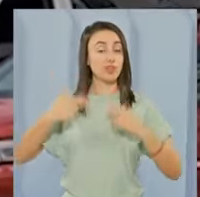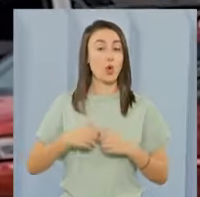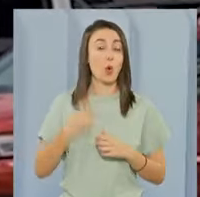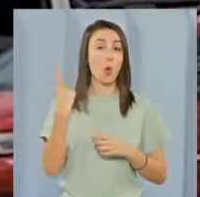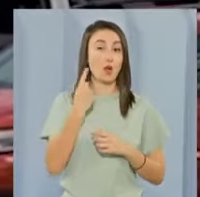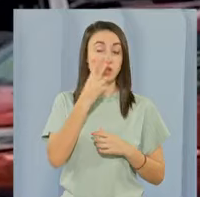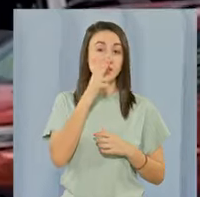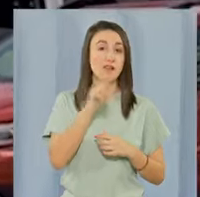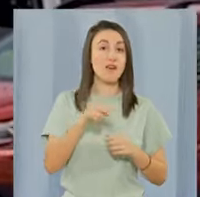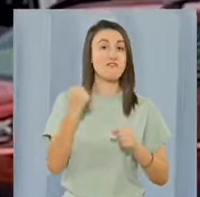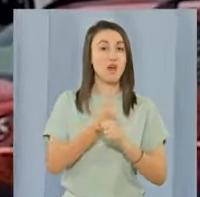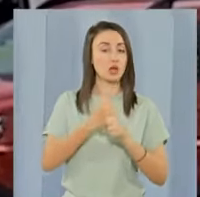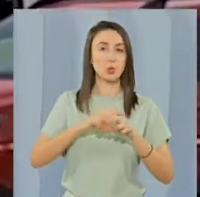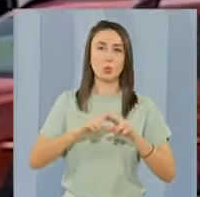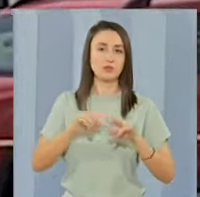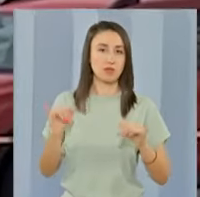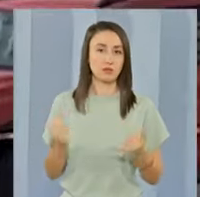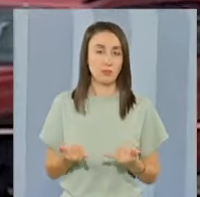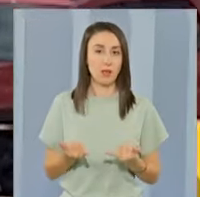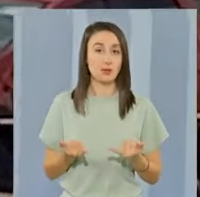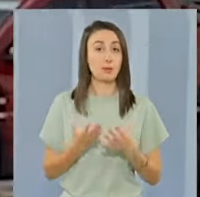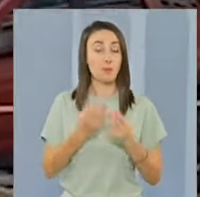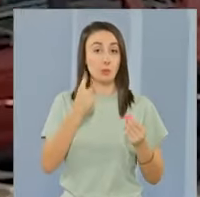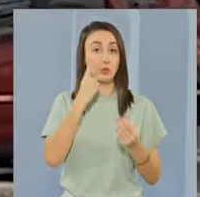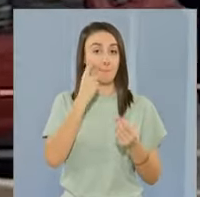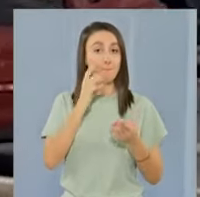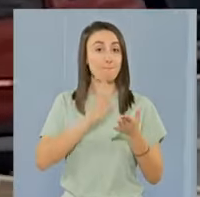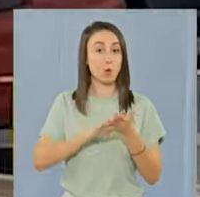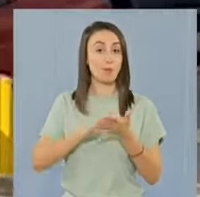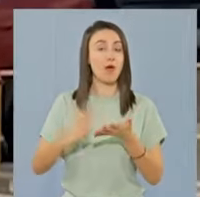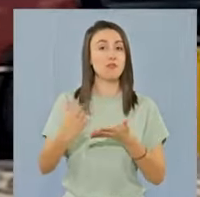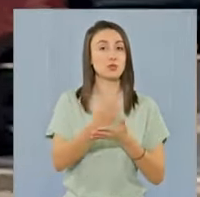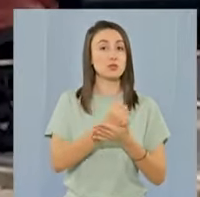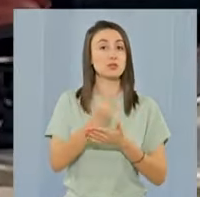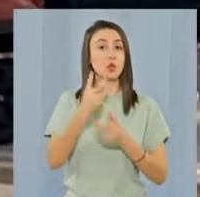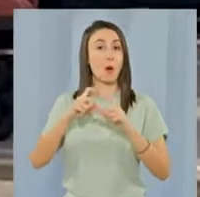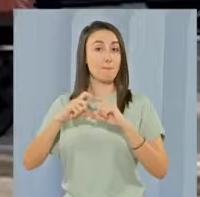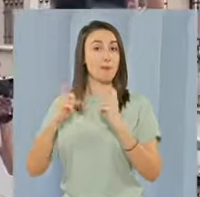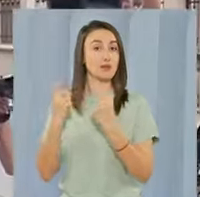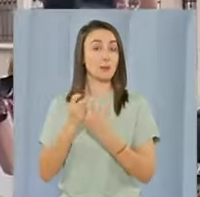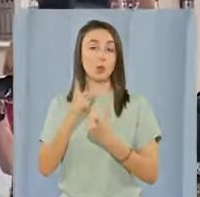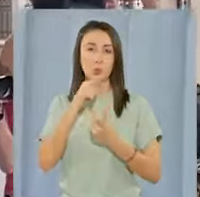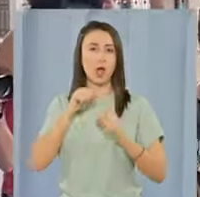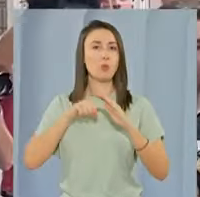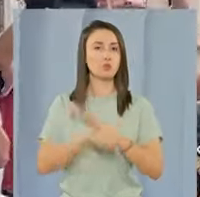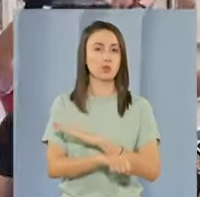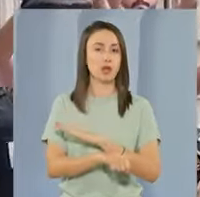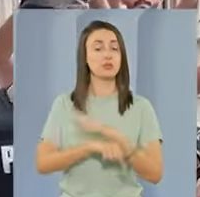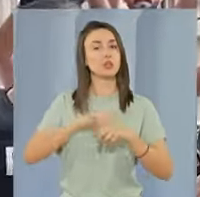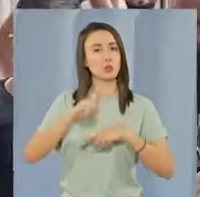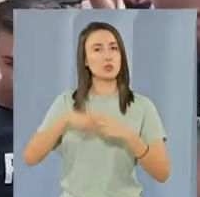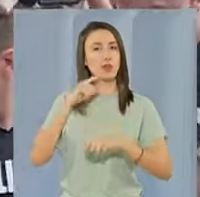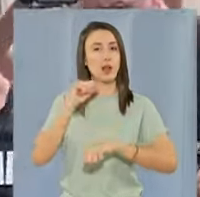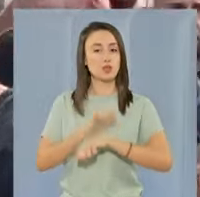oraș pentru a reface filmul tragediei, iar mai multe probe au fost strânse din cele 2 apartamente în care victimele erau abuzate. După ce au